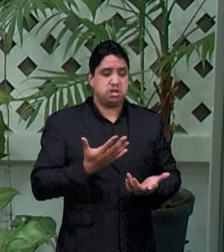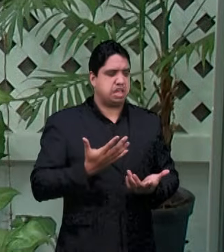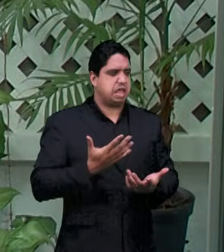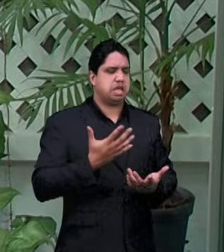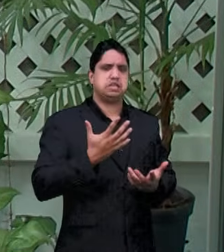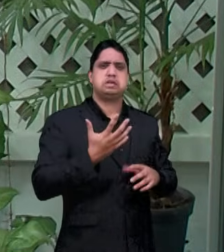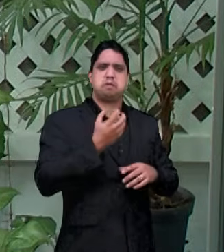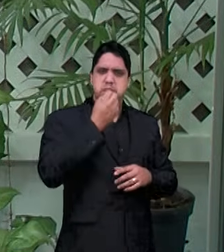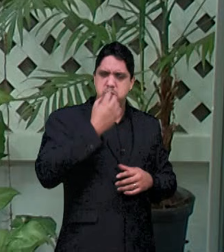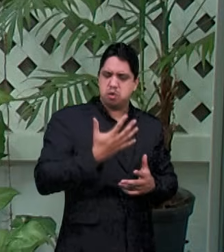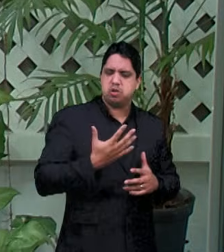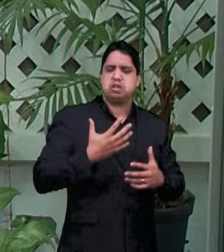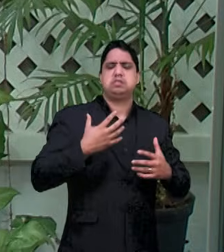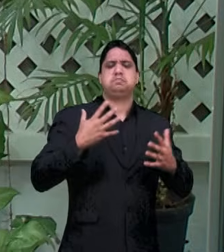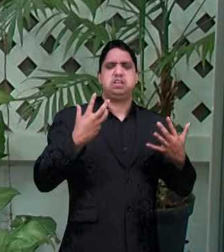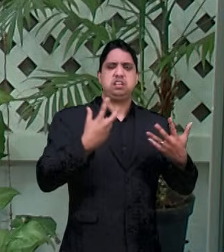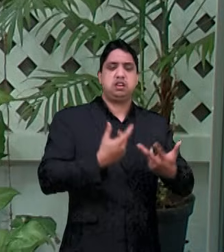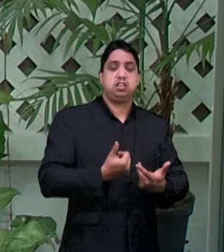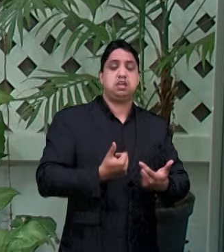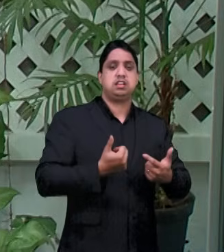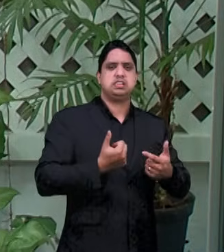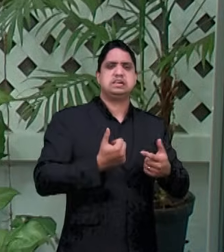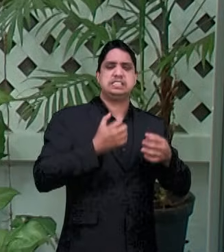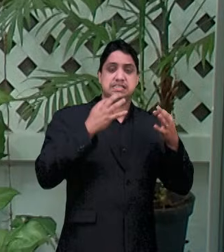intentionnées, tout va bien. Mais regardez,